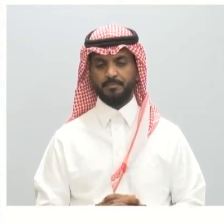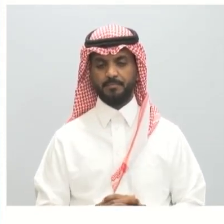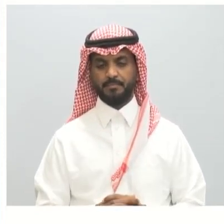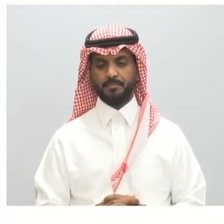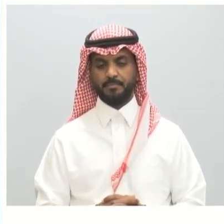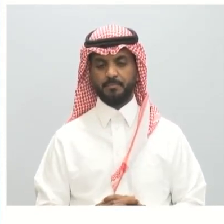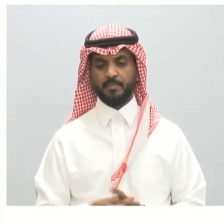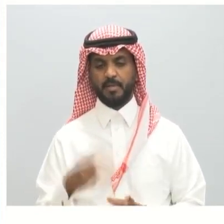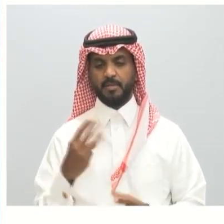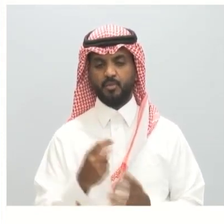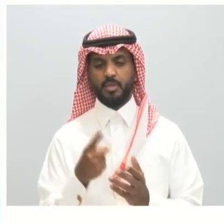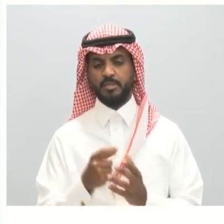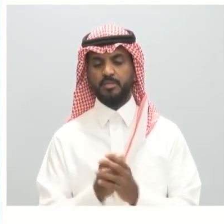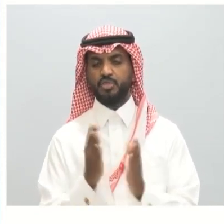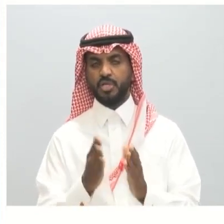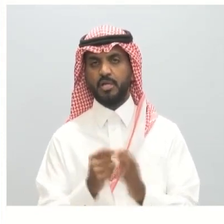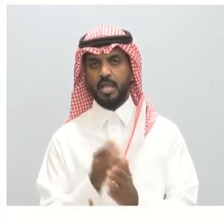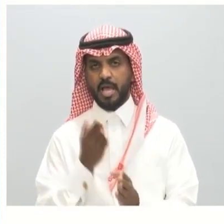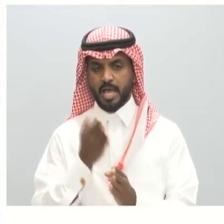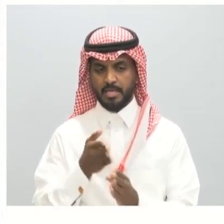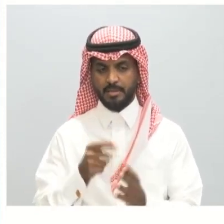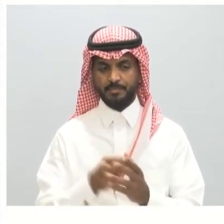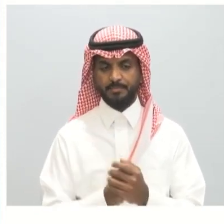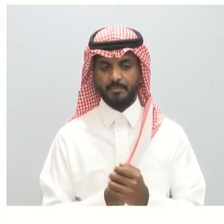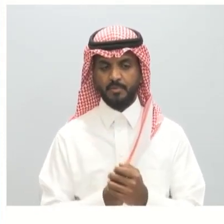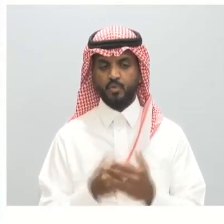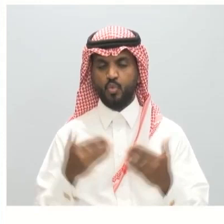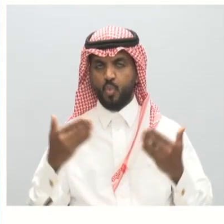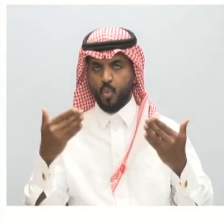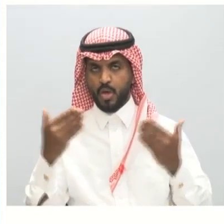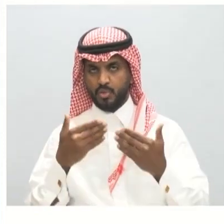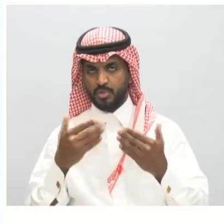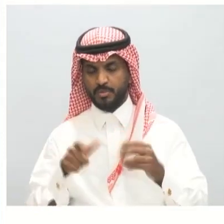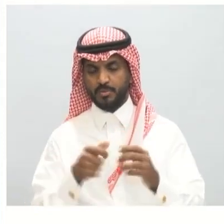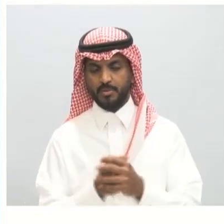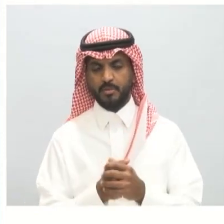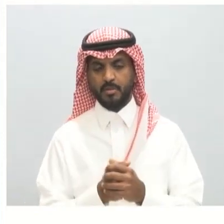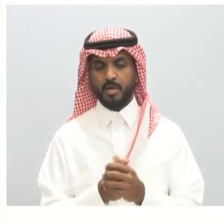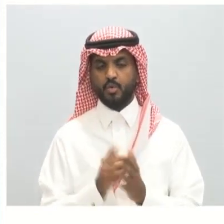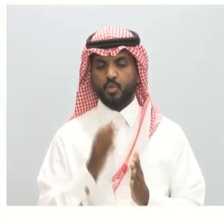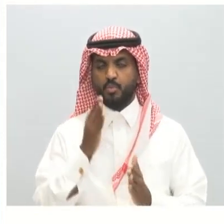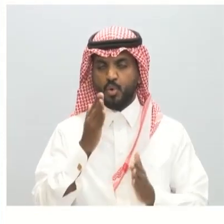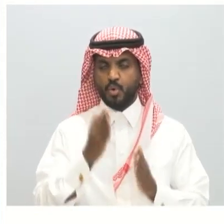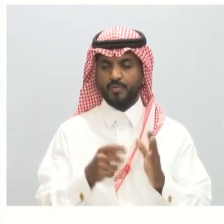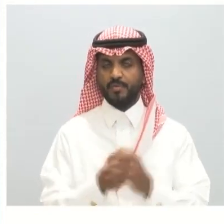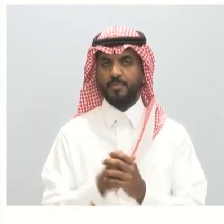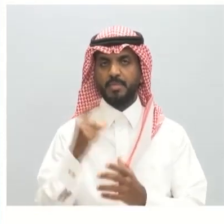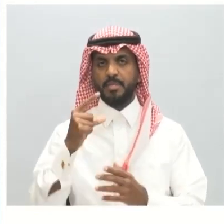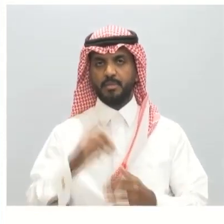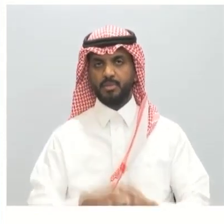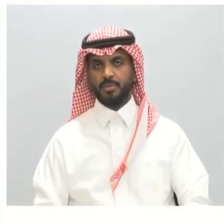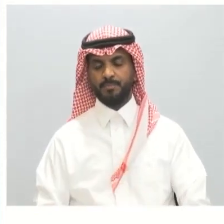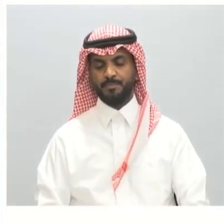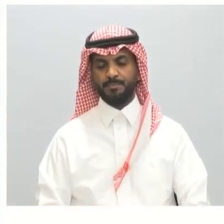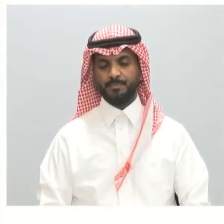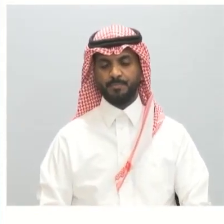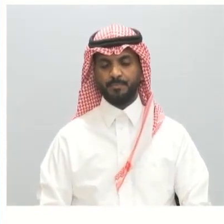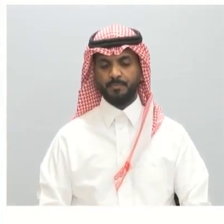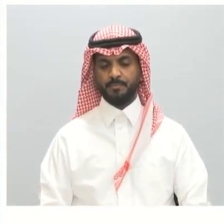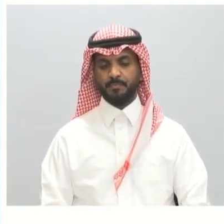الوظيفه الثالثه تحدد الاتجاه الحالي الذي يواجه يواجهه الروبوت الافتراضي